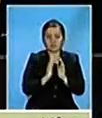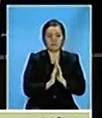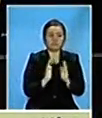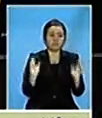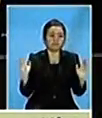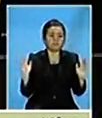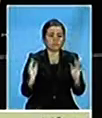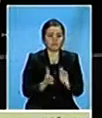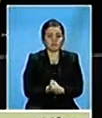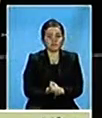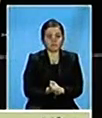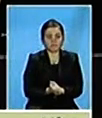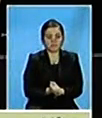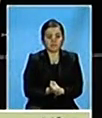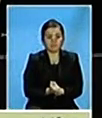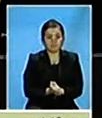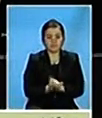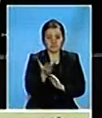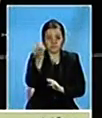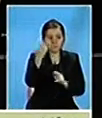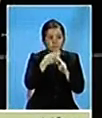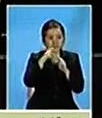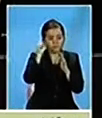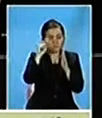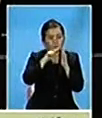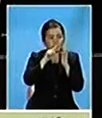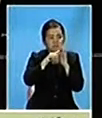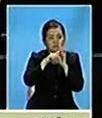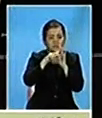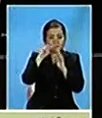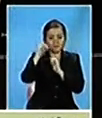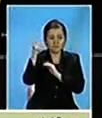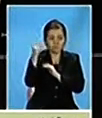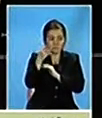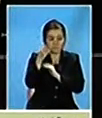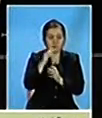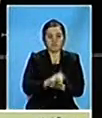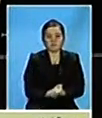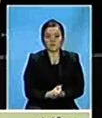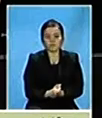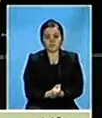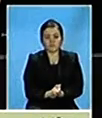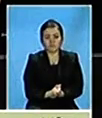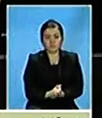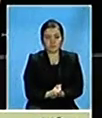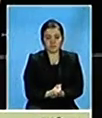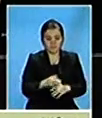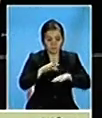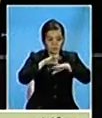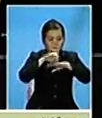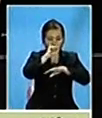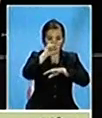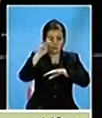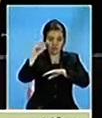งษ์ครับ กราบเรียนท่านประธานวุฒิสภาที่เคารพผมนายสมเด็จศรีพงษ์สมาชิกสภาจังหวัดนครศรีม